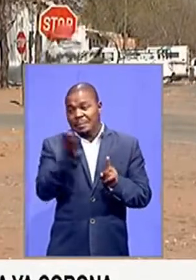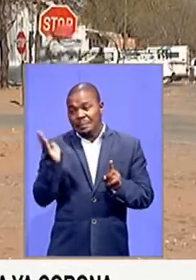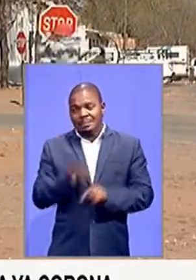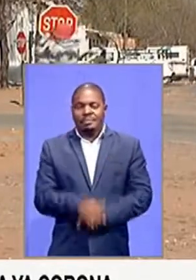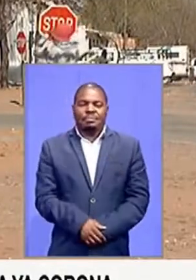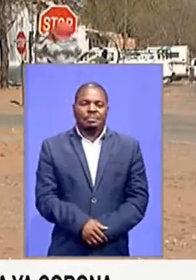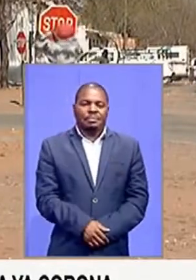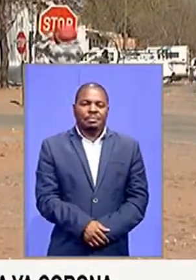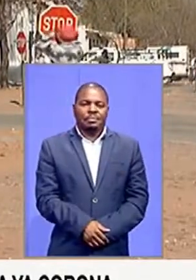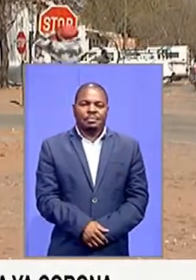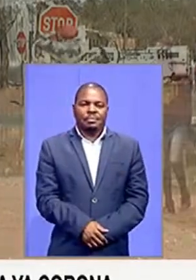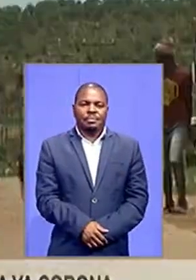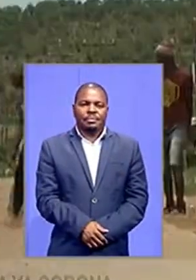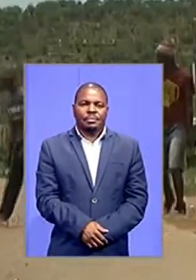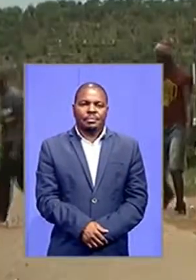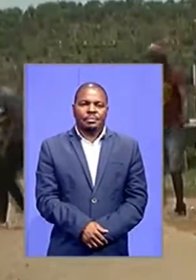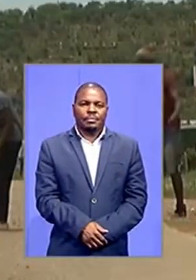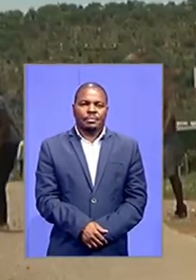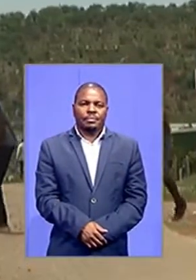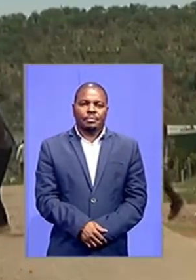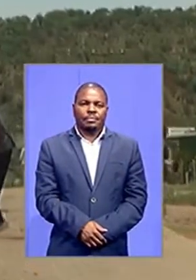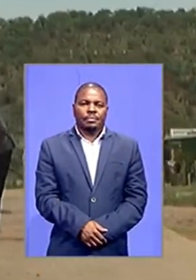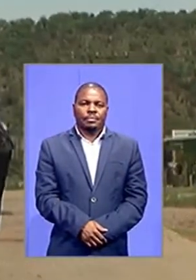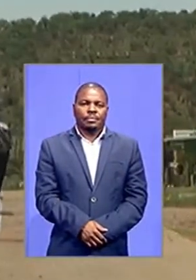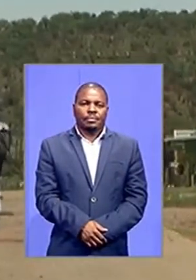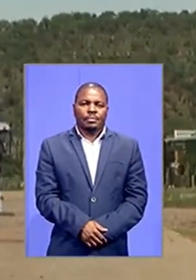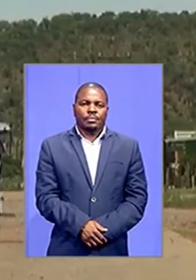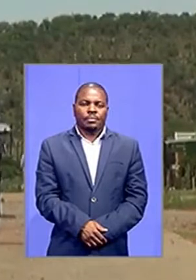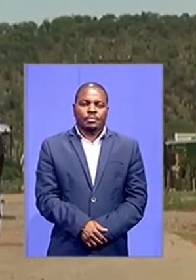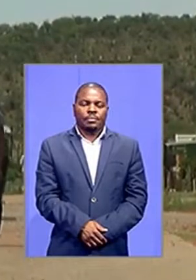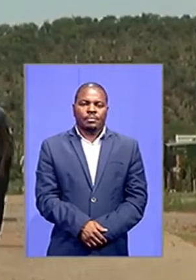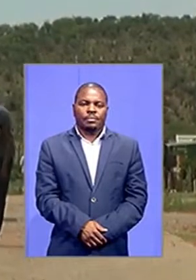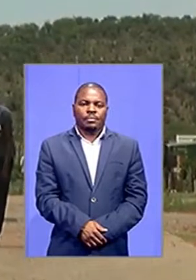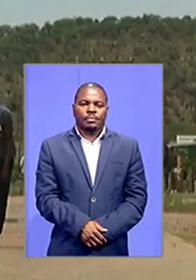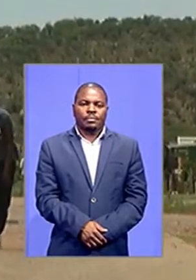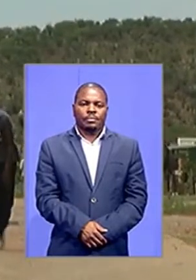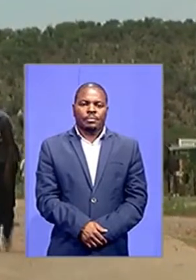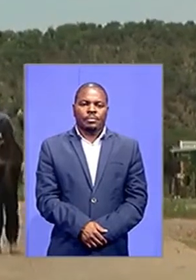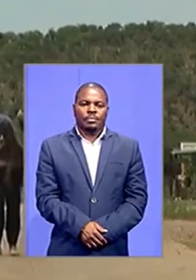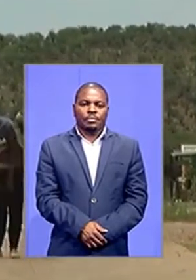Mpho Lepedi wa dikgang tsa SABC, Tigane gaufi le Klerksdorp.